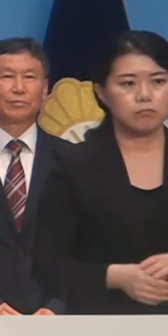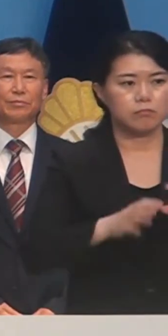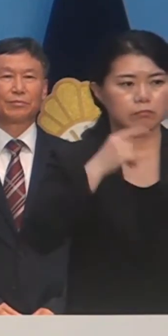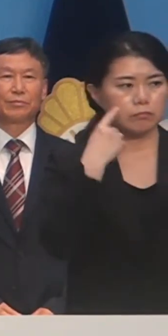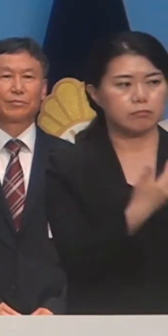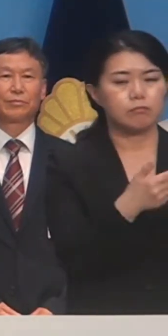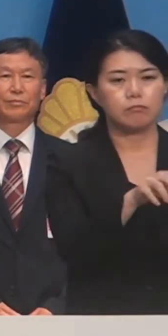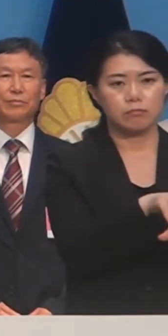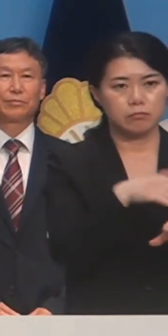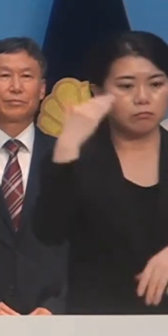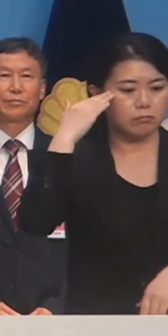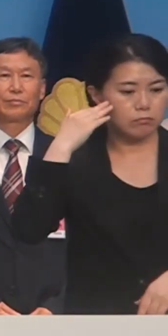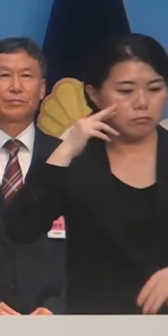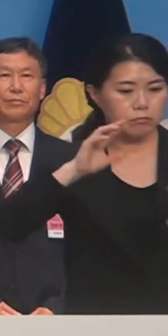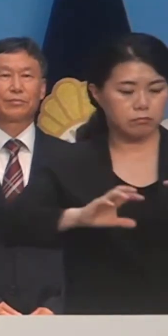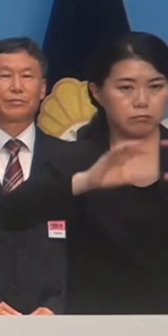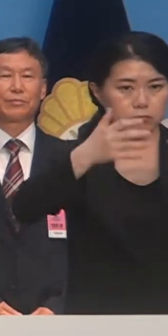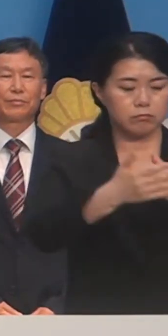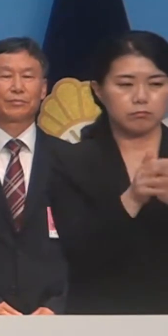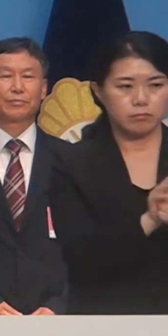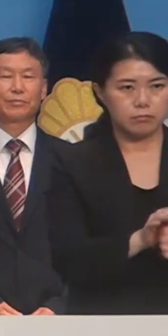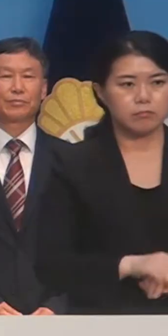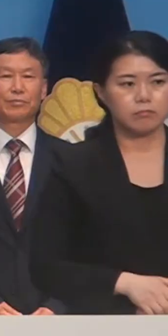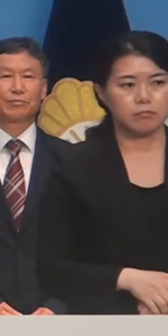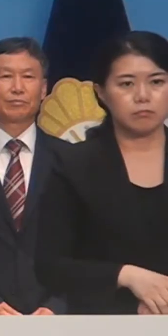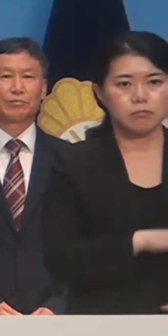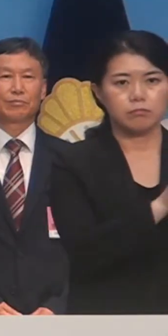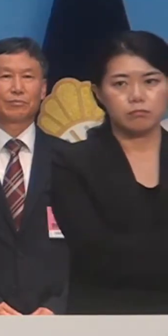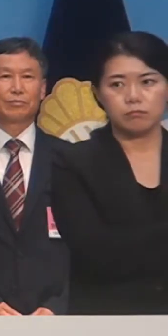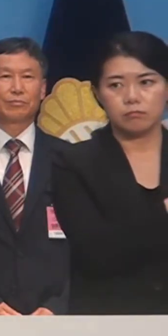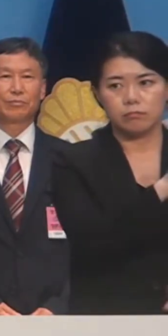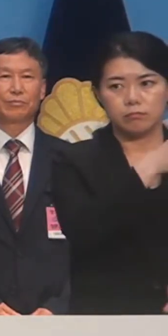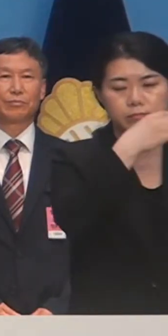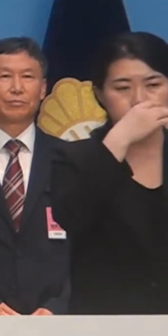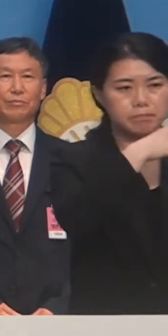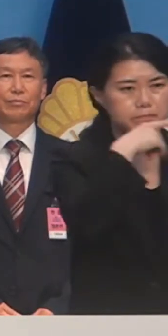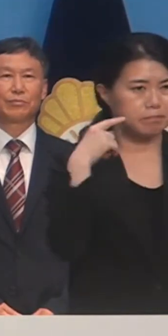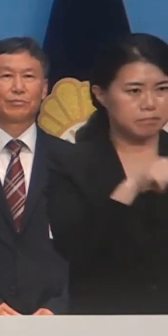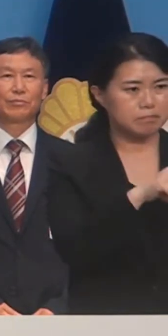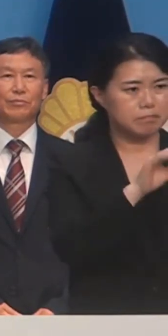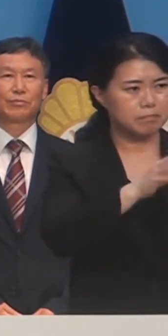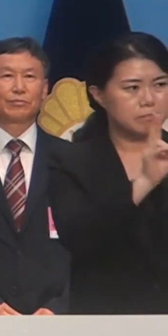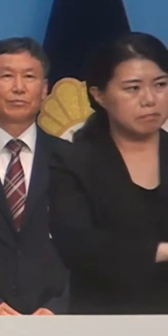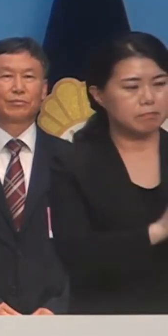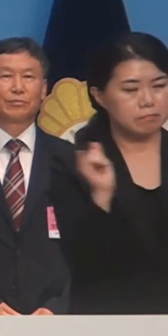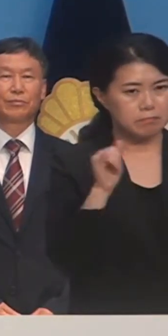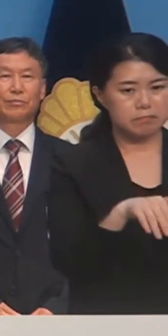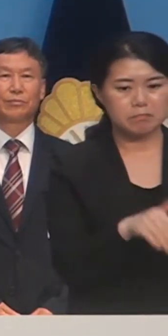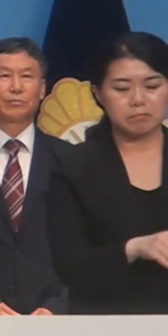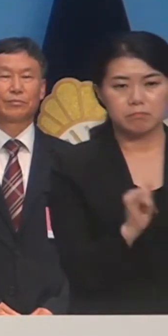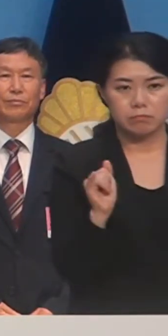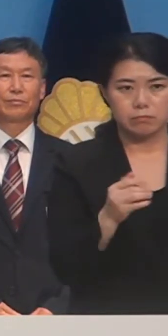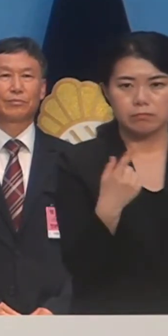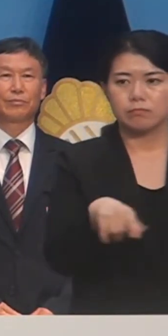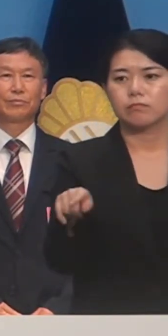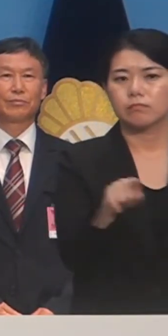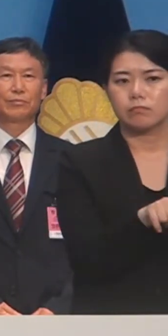반국가 세력 한미 글로벌 협력이다. 좌익 빨갱이 매국노와 부역자들도